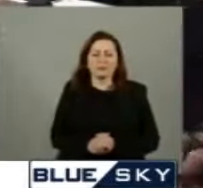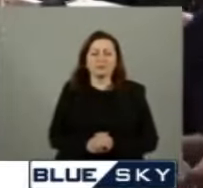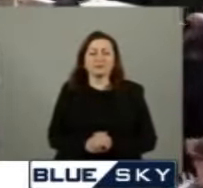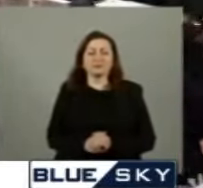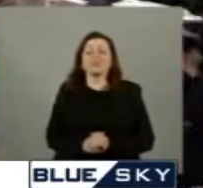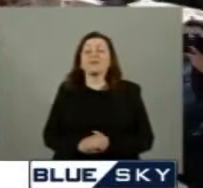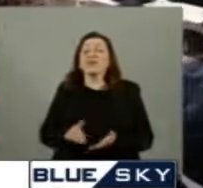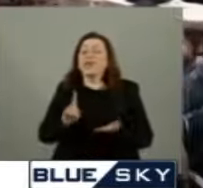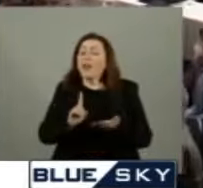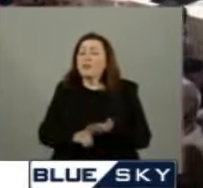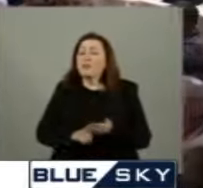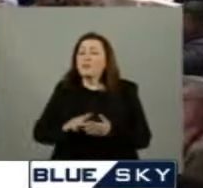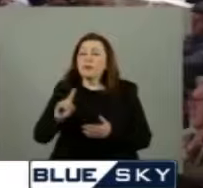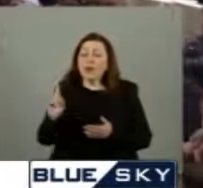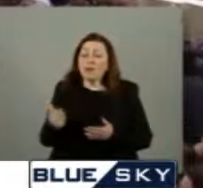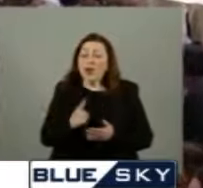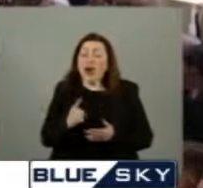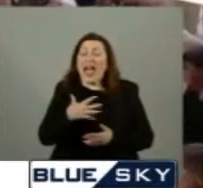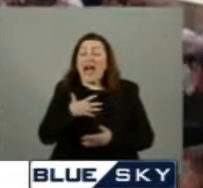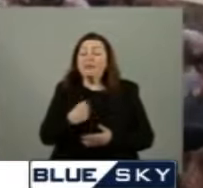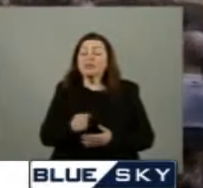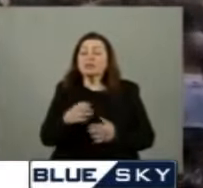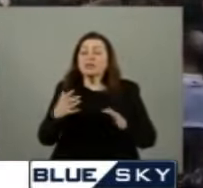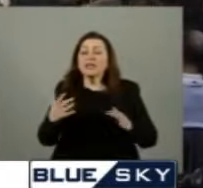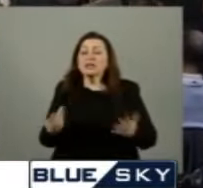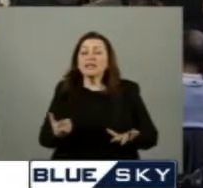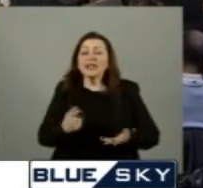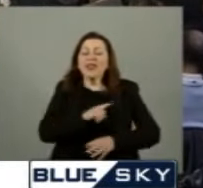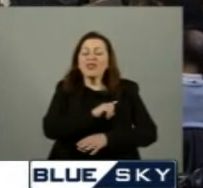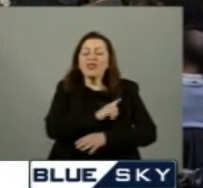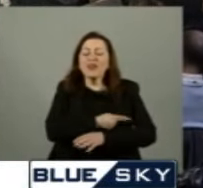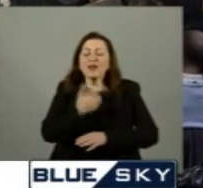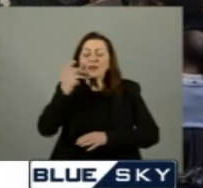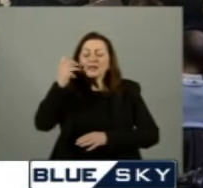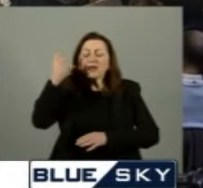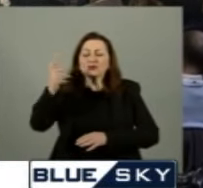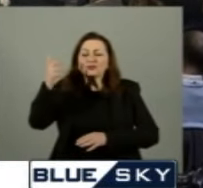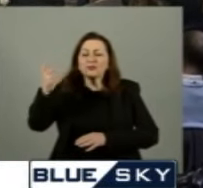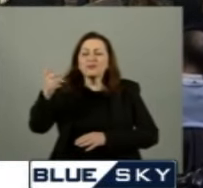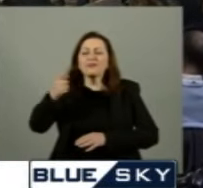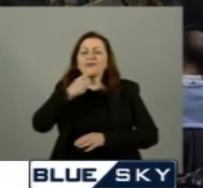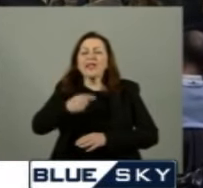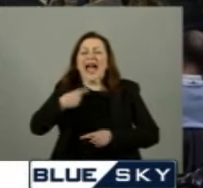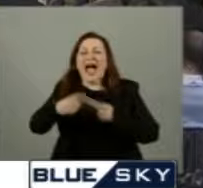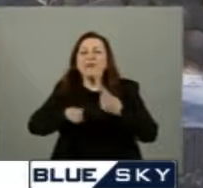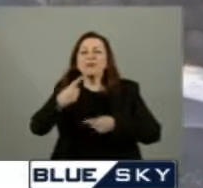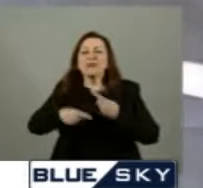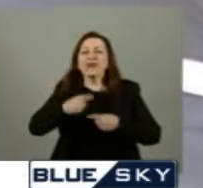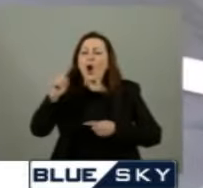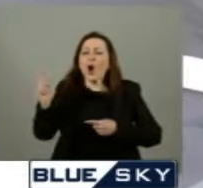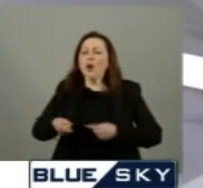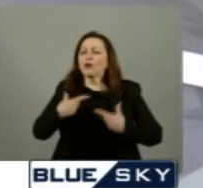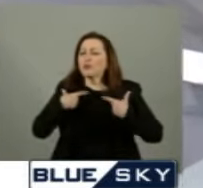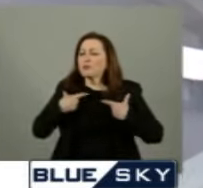Να εμπιστευτούμε τη δύναμη και τη σοφία των μελών και των φίλων του ΣΥΡΙΖΑ Προοδευτική Συμμαχία,